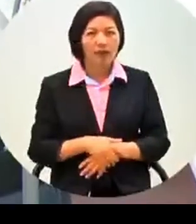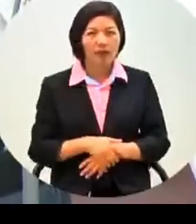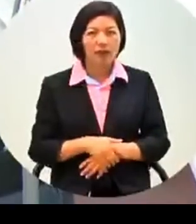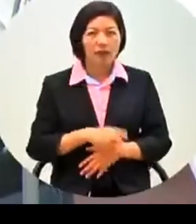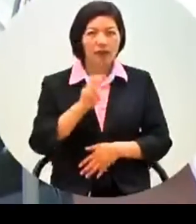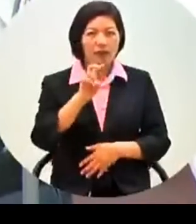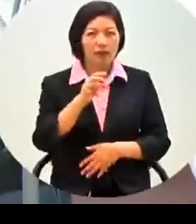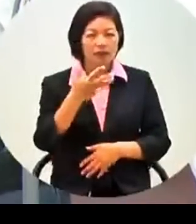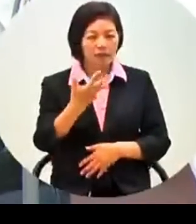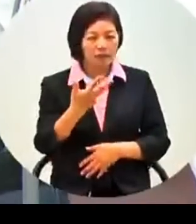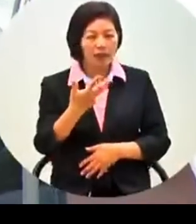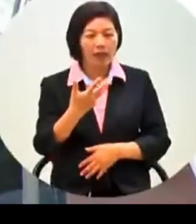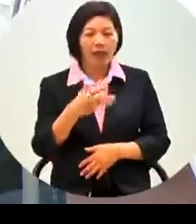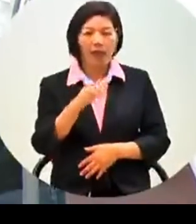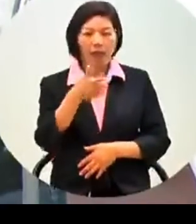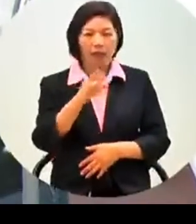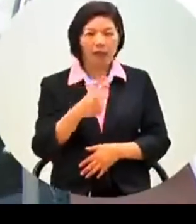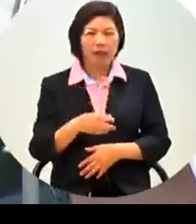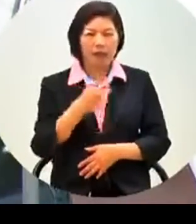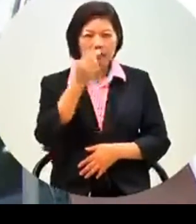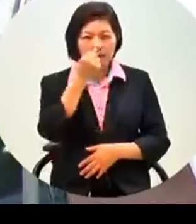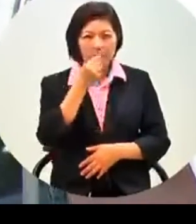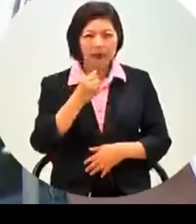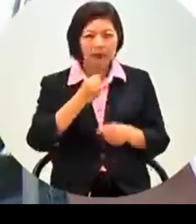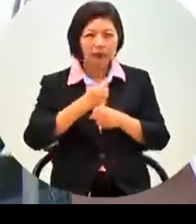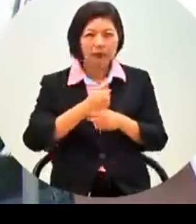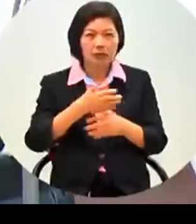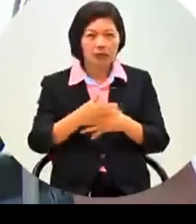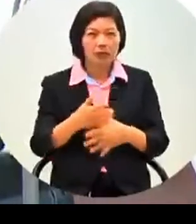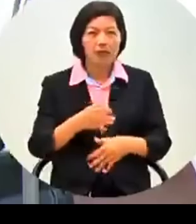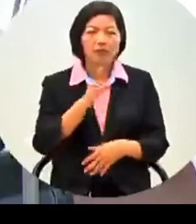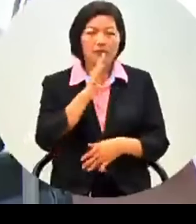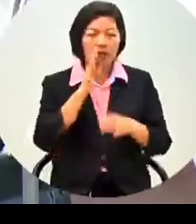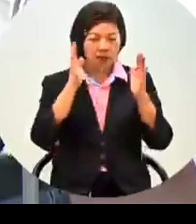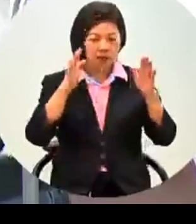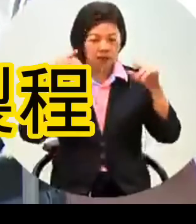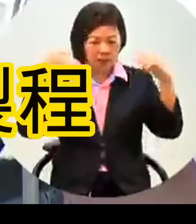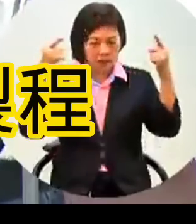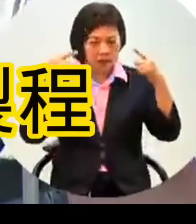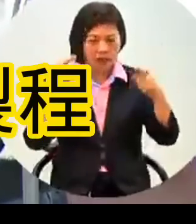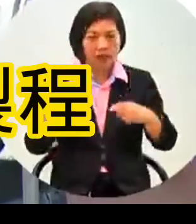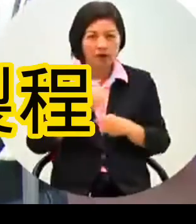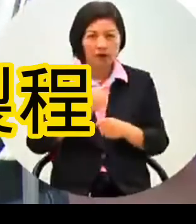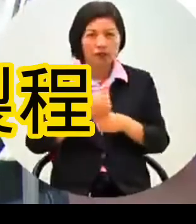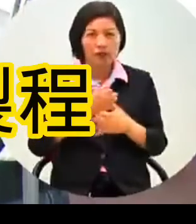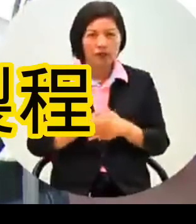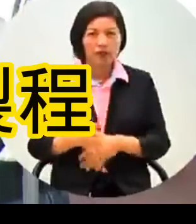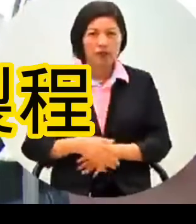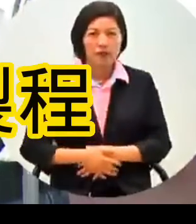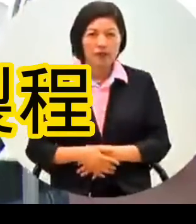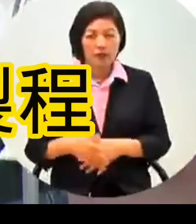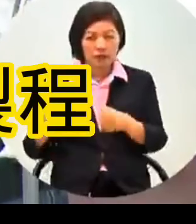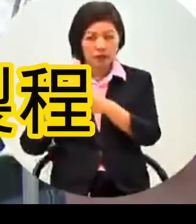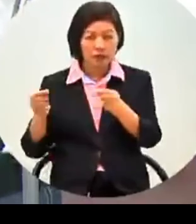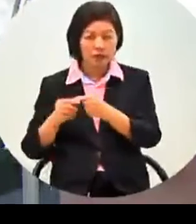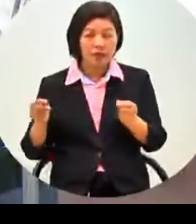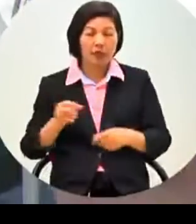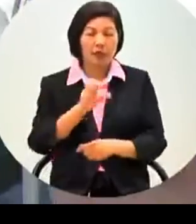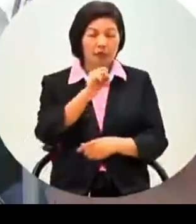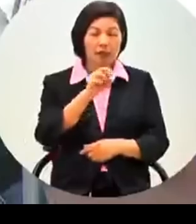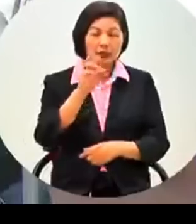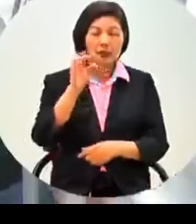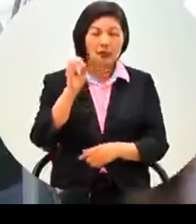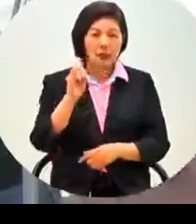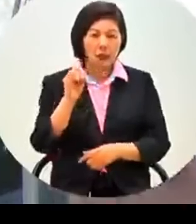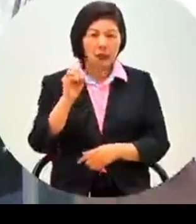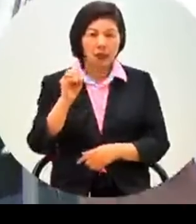不是特殊制程，28是一般制程，正常的制程。 是特殊制程。 Sony 才需要28的特殊制程。 那是一些 28